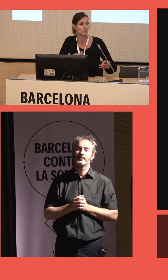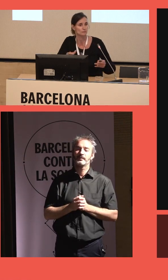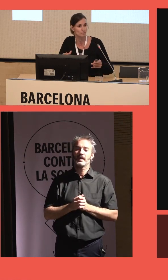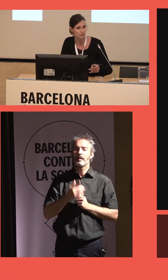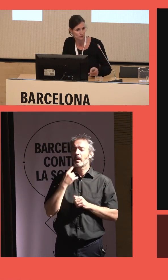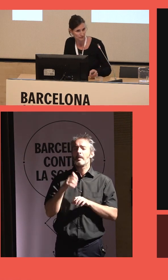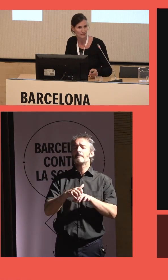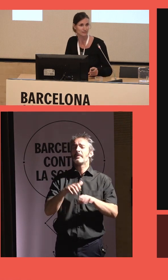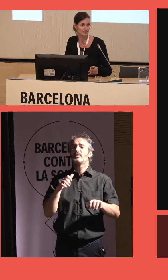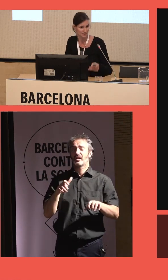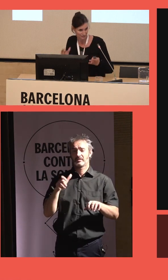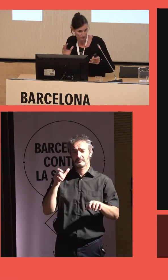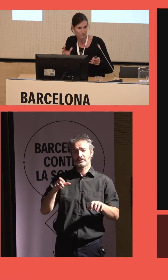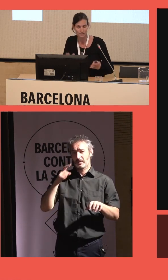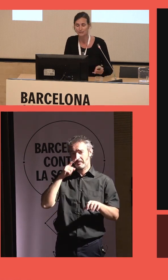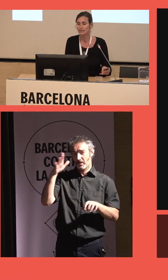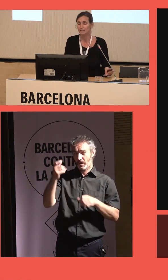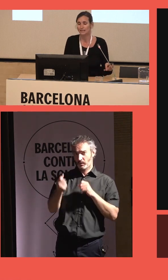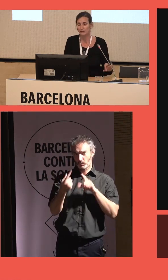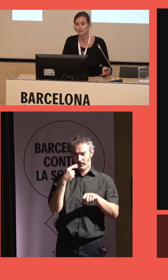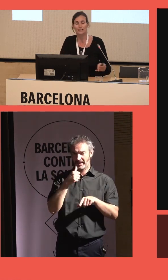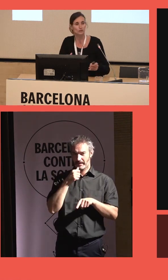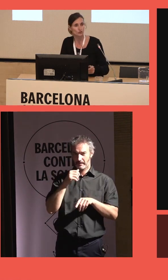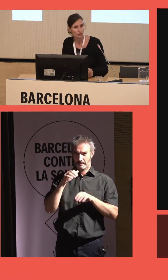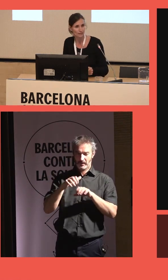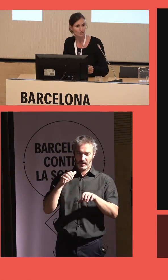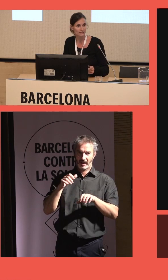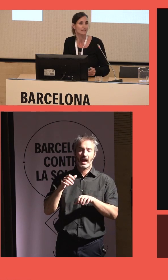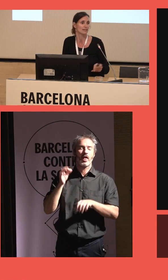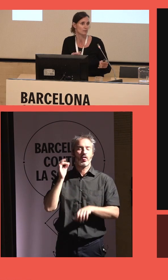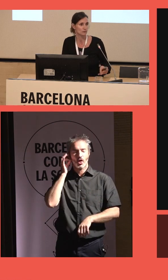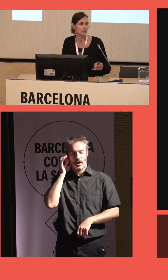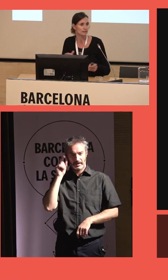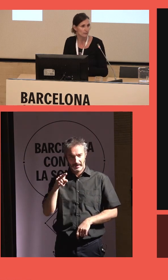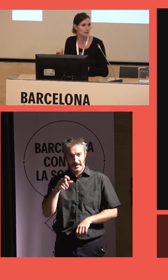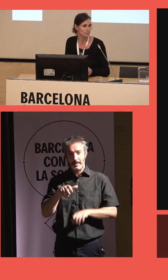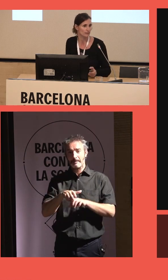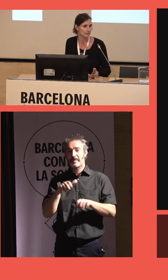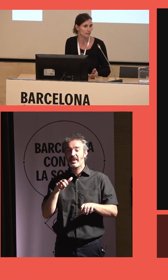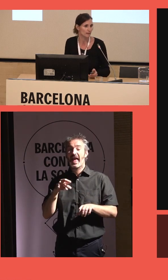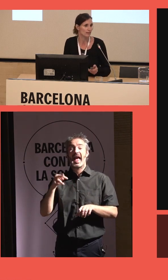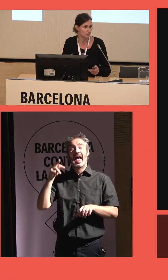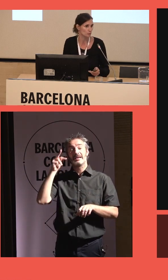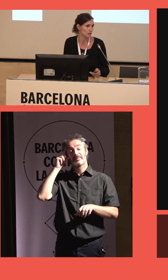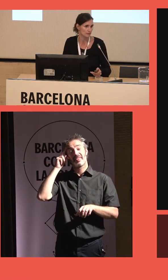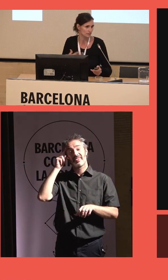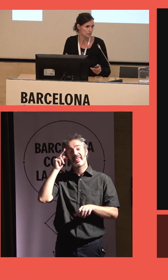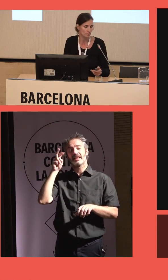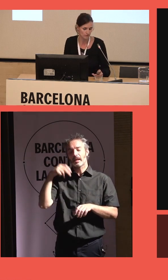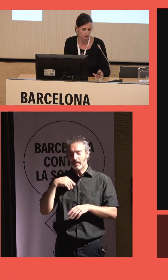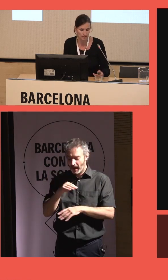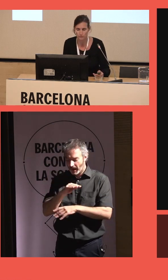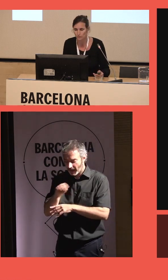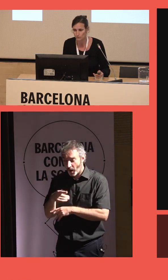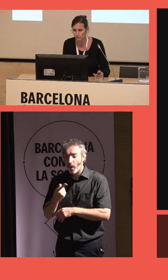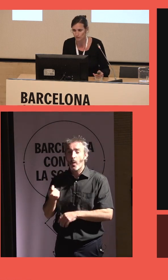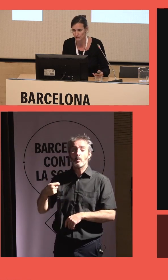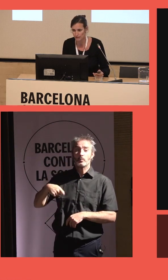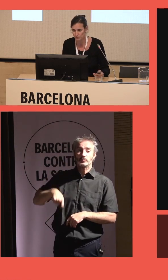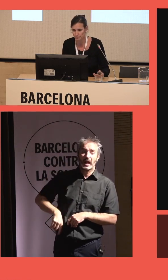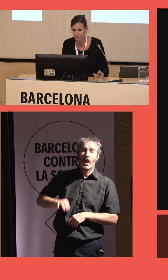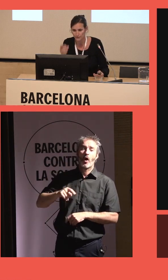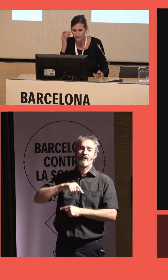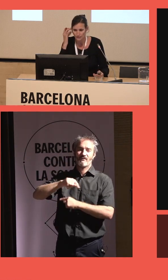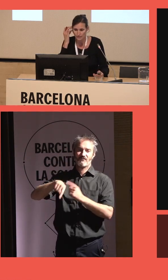la majoria són persones grans les que truquen la majoria són dones i la majoria tenen una experiència vital en les cures ja sigui professional o